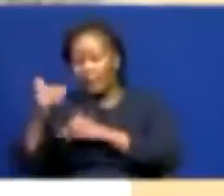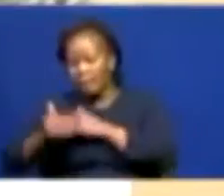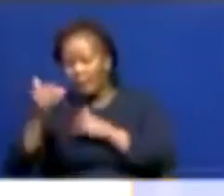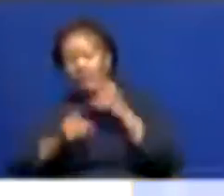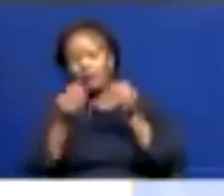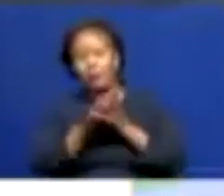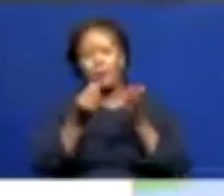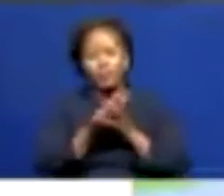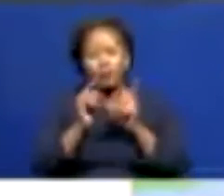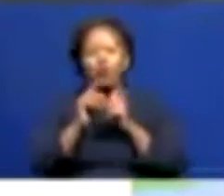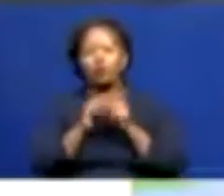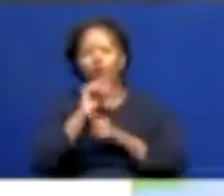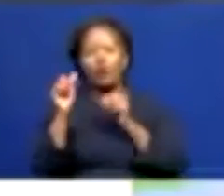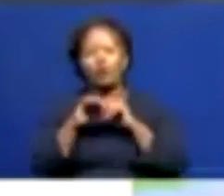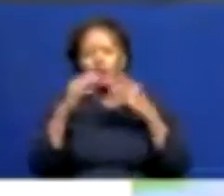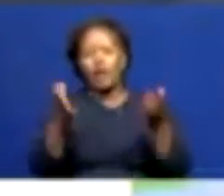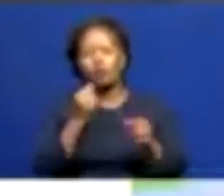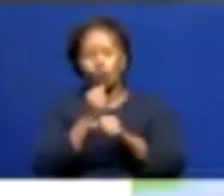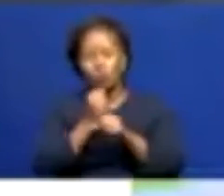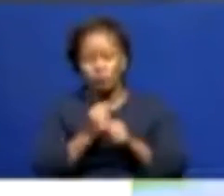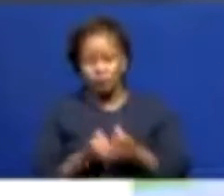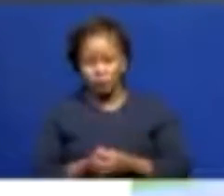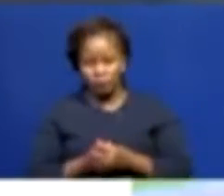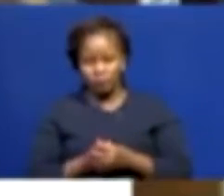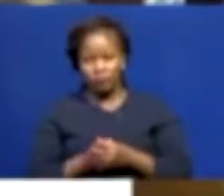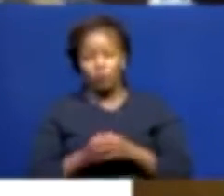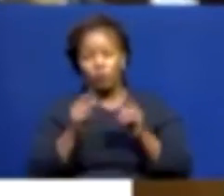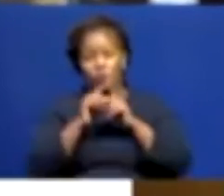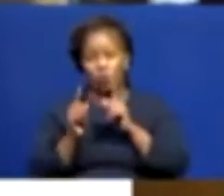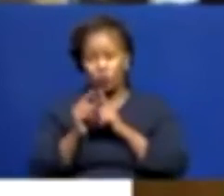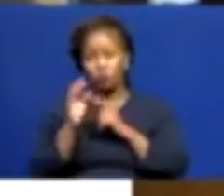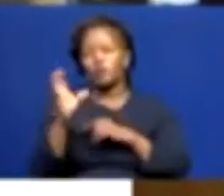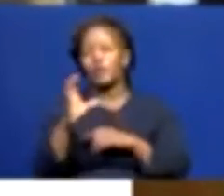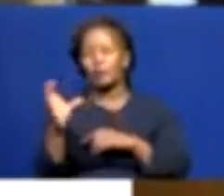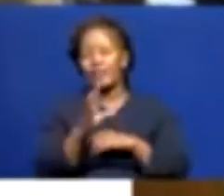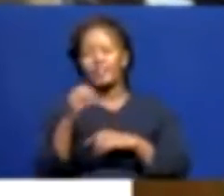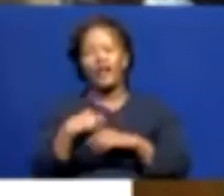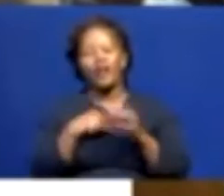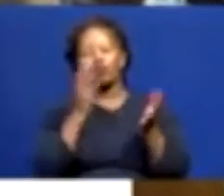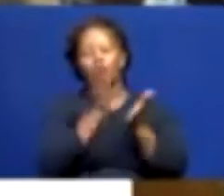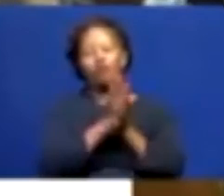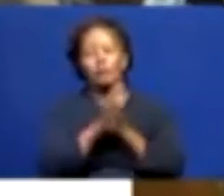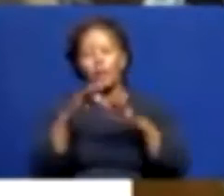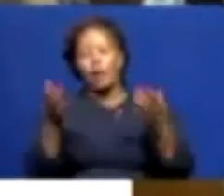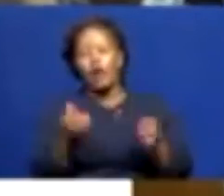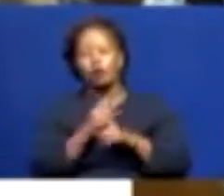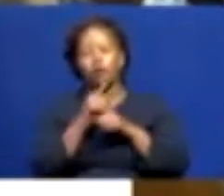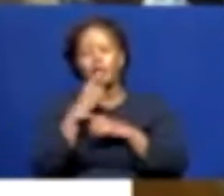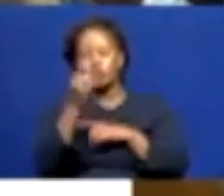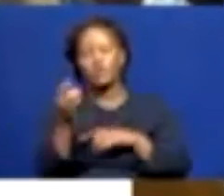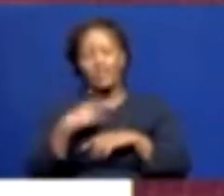na kuambatana na viwango vya jopo kazi la kifedha. Baraza la mawaziri pia liliidhinisha mpango wa upanzi